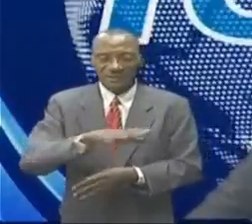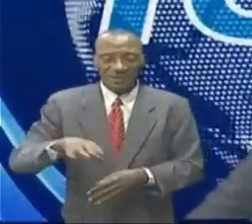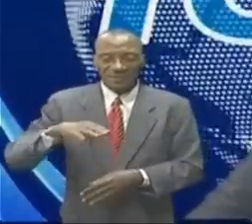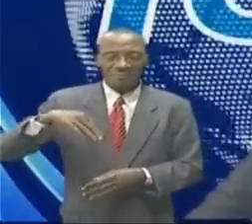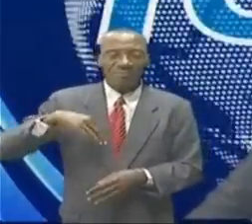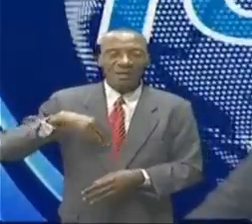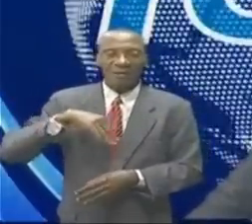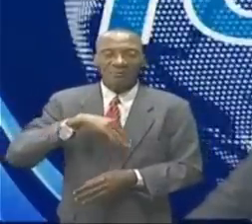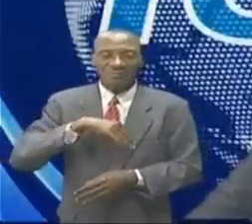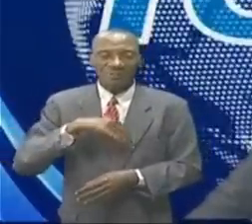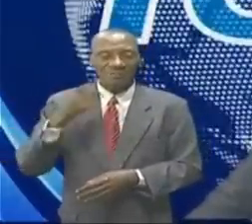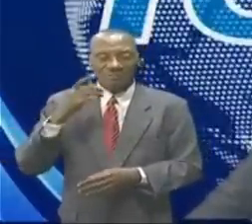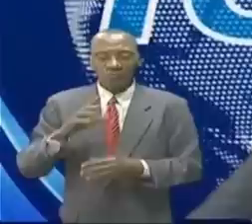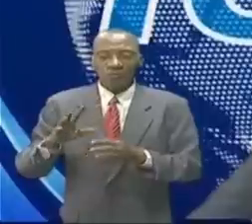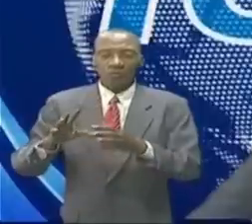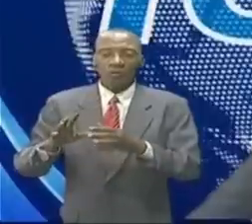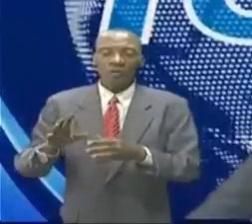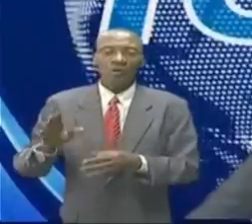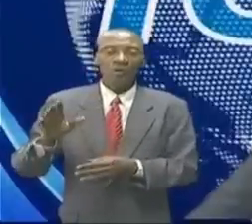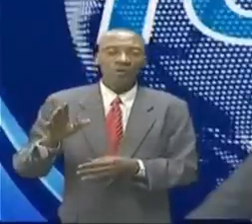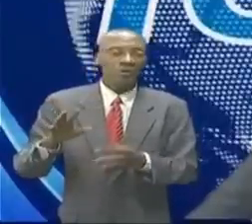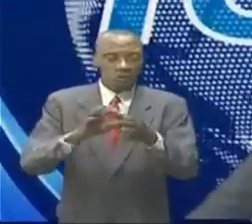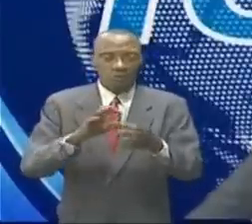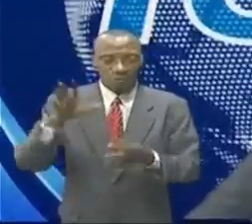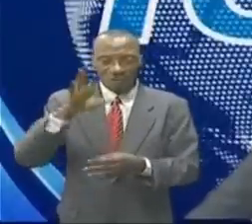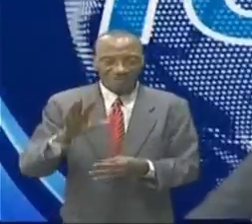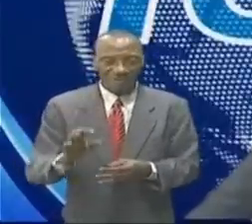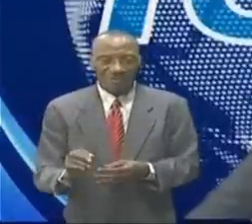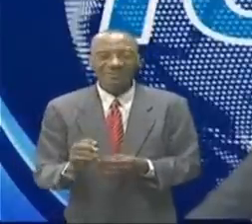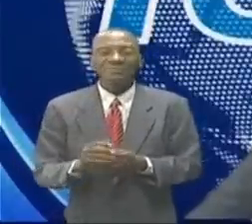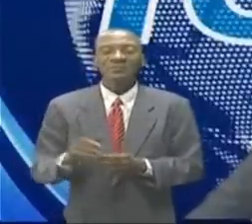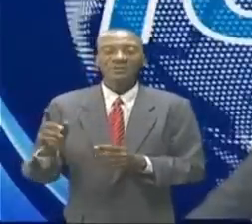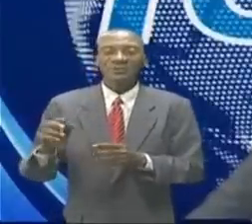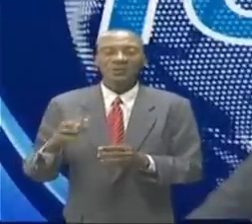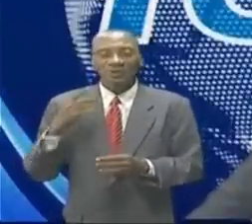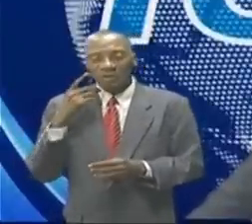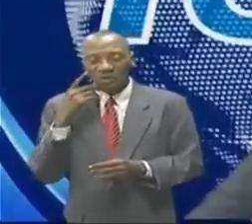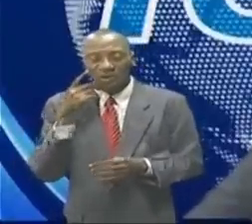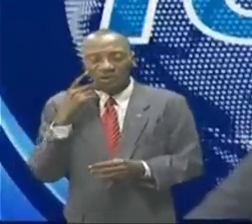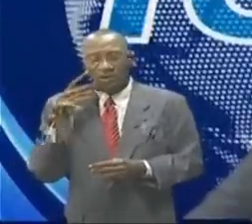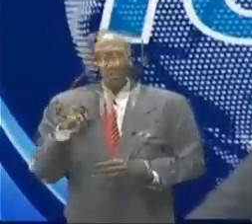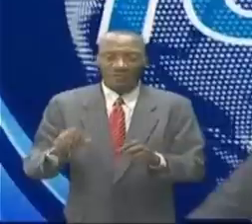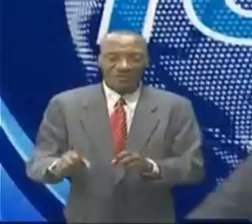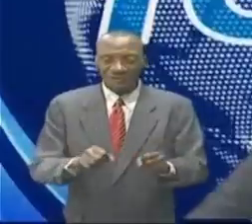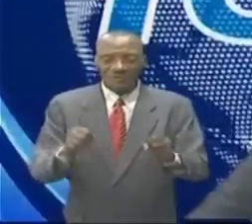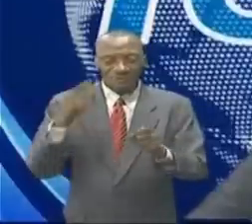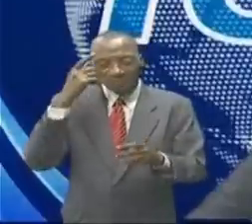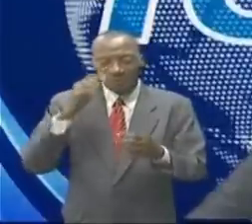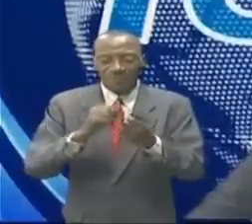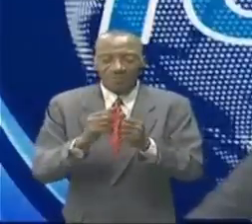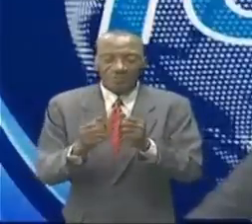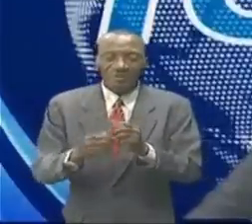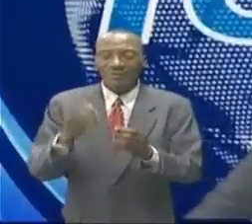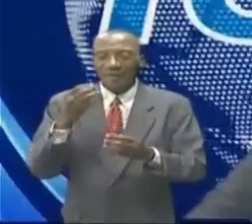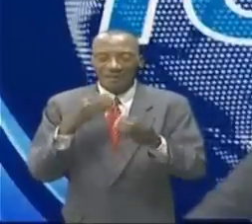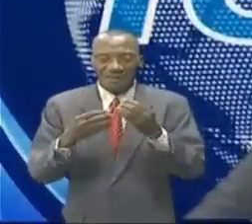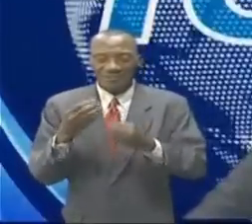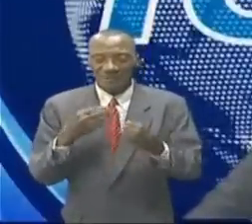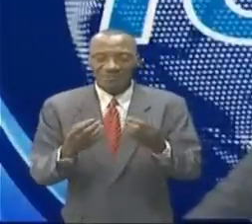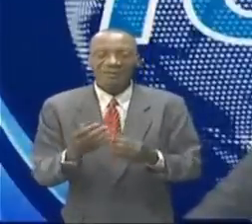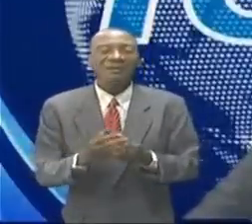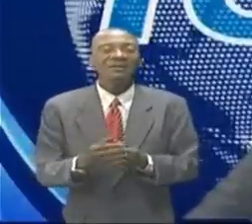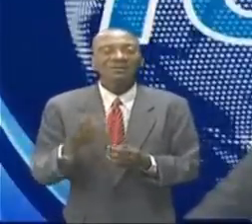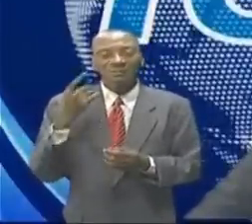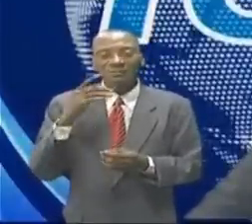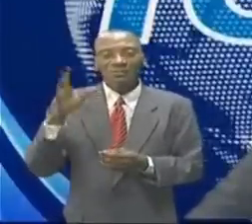l'Union africaine pour réfléchir sur les diverses stratégies, question d'assurer la sécurité alimentaire et nutritionnelle en Afrique. Les